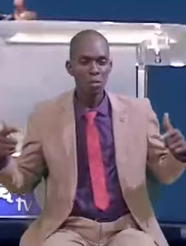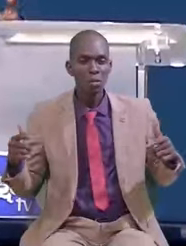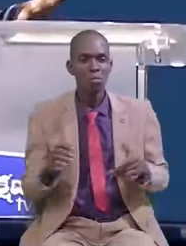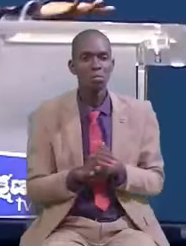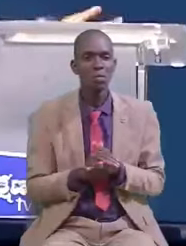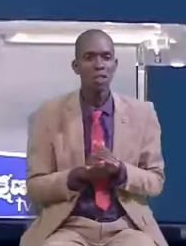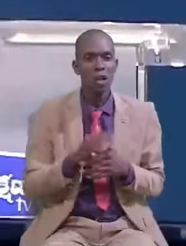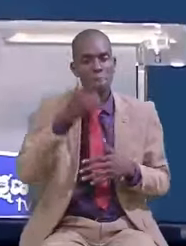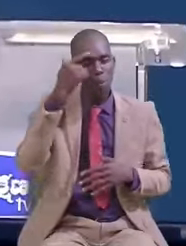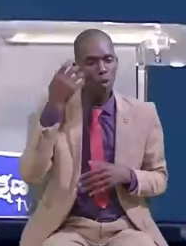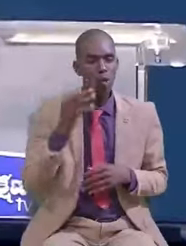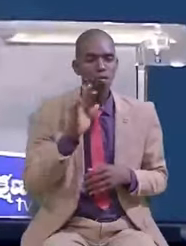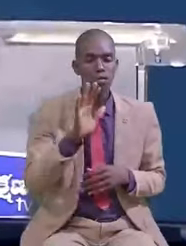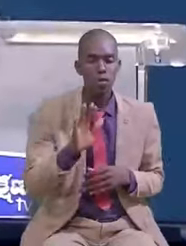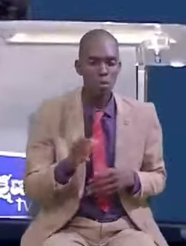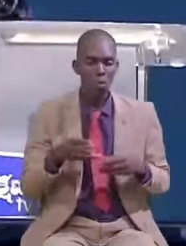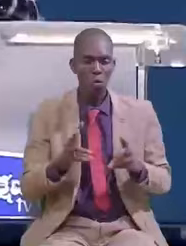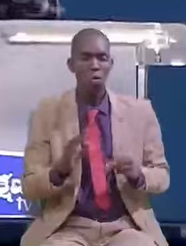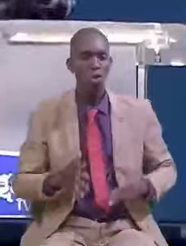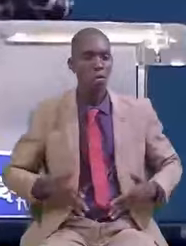cause de votre style de vie,